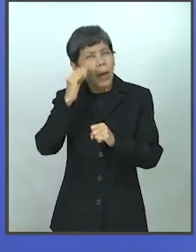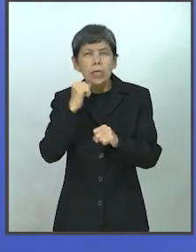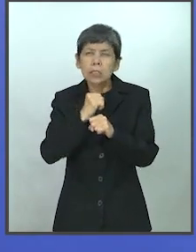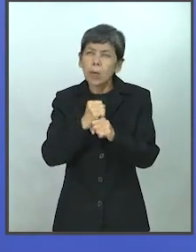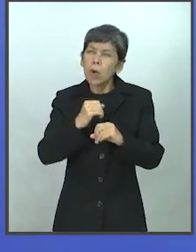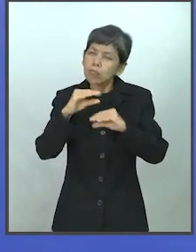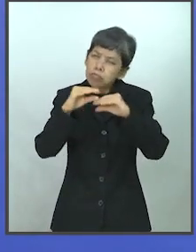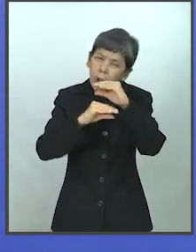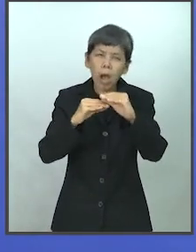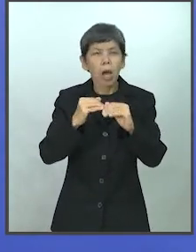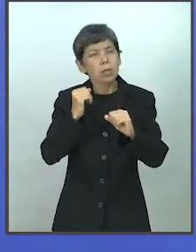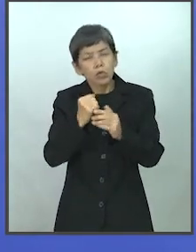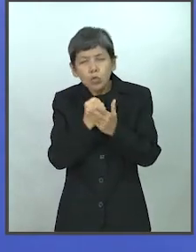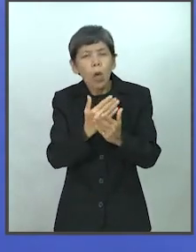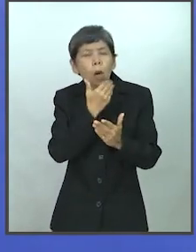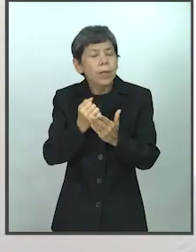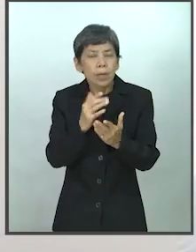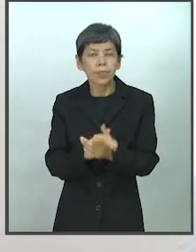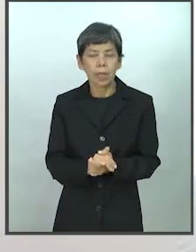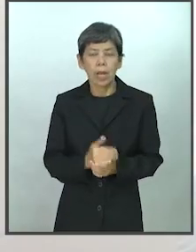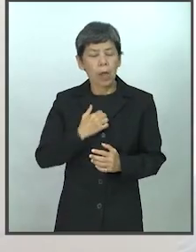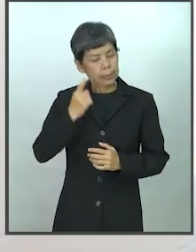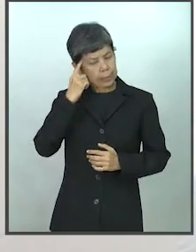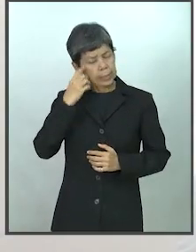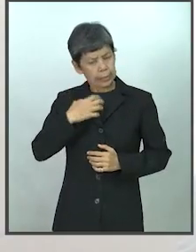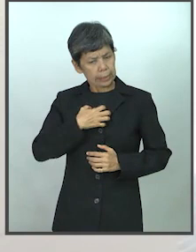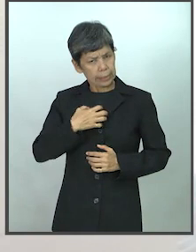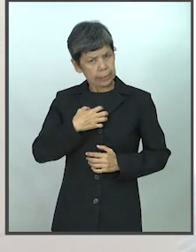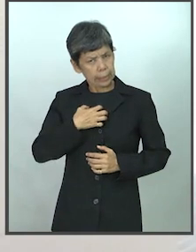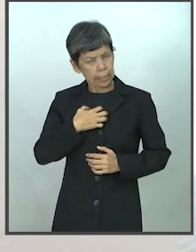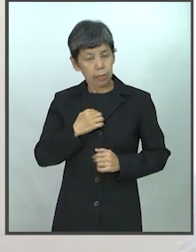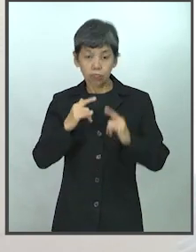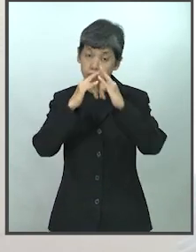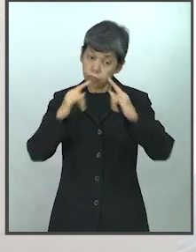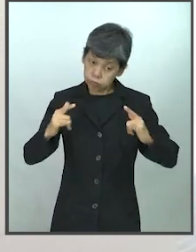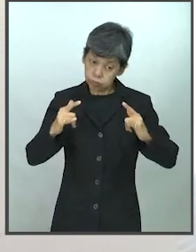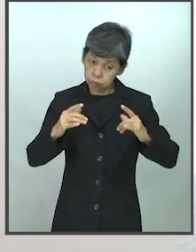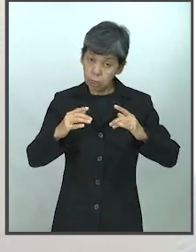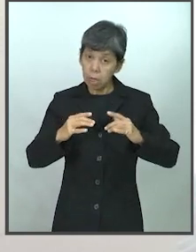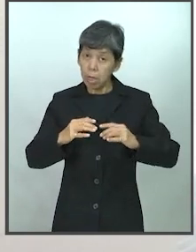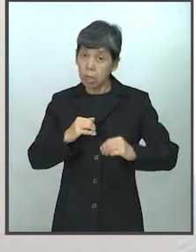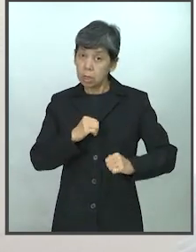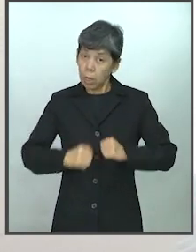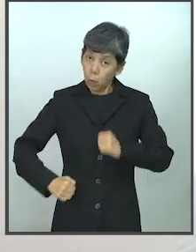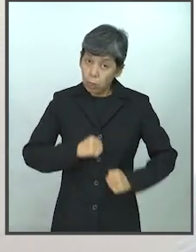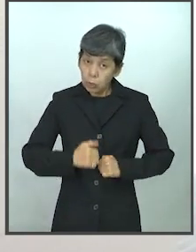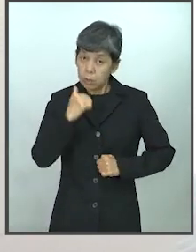ยเหลือคนที่ทำความดีบ้างไหมครับ คุยกันว่ามันจะต้องมีค่ายไหมค่ายเยาวชน